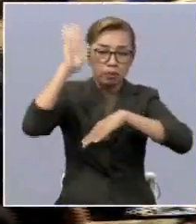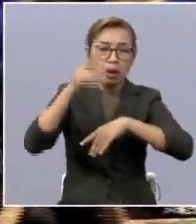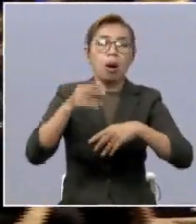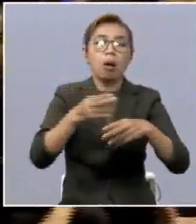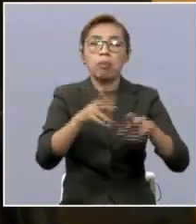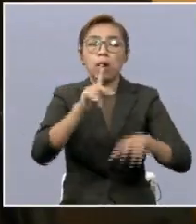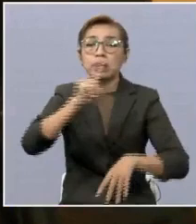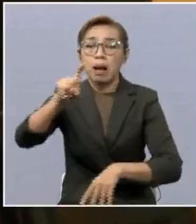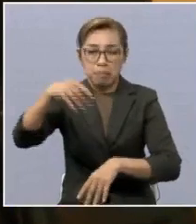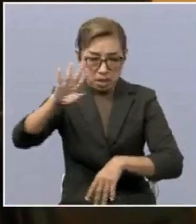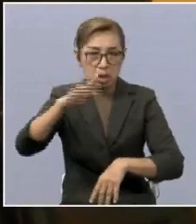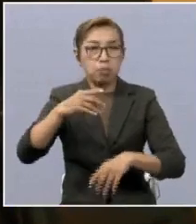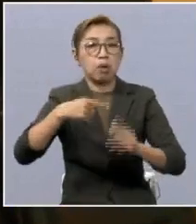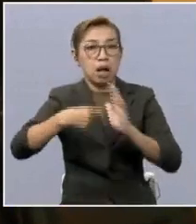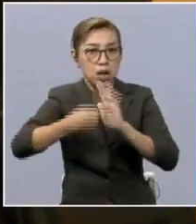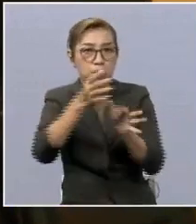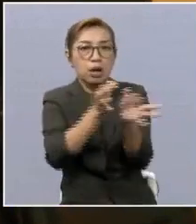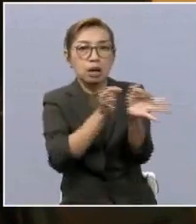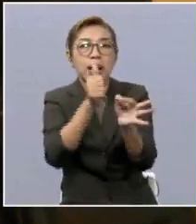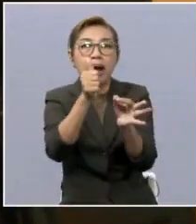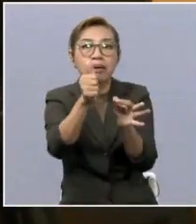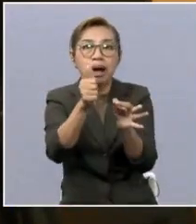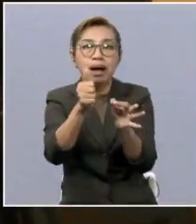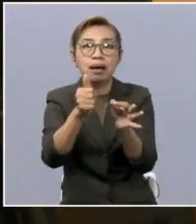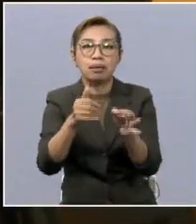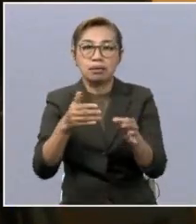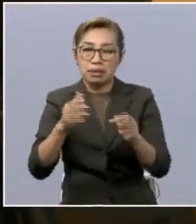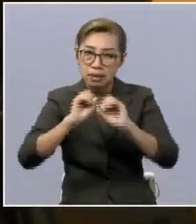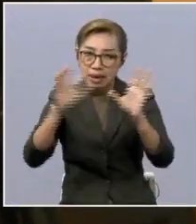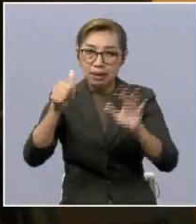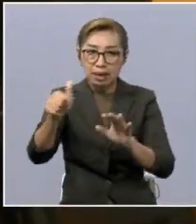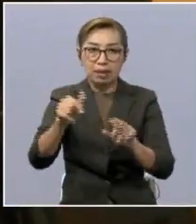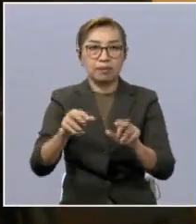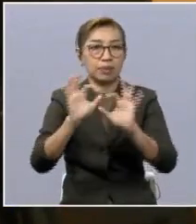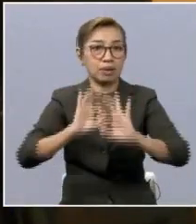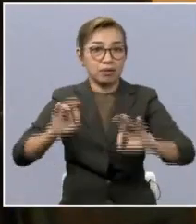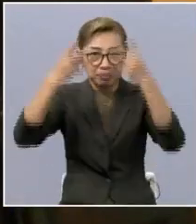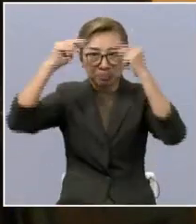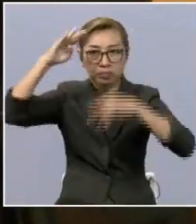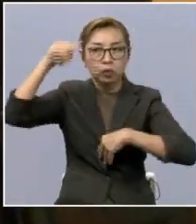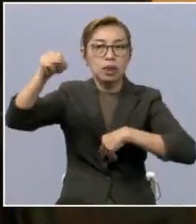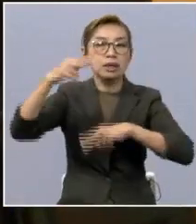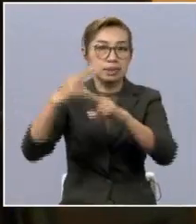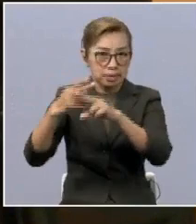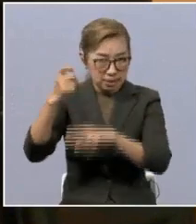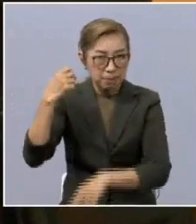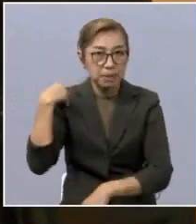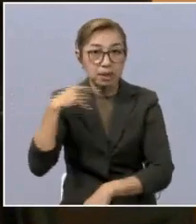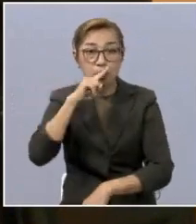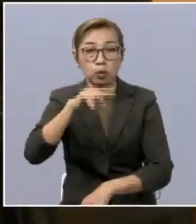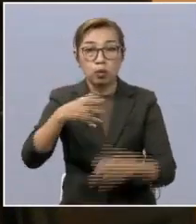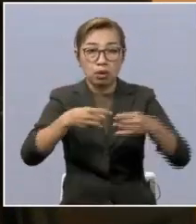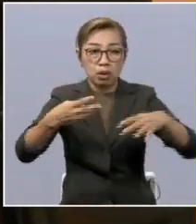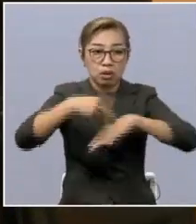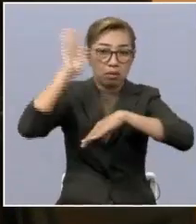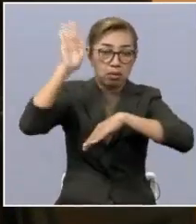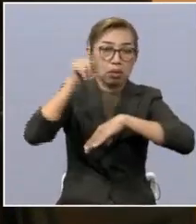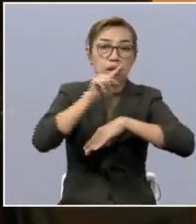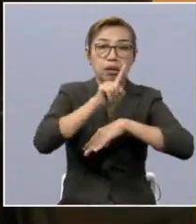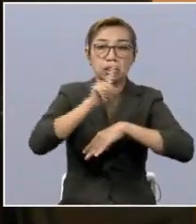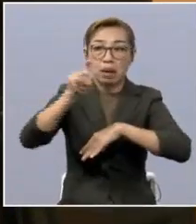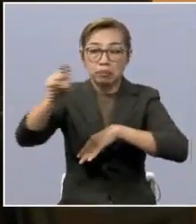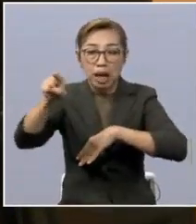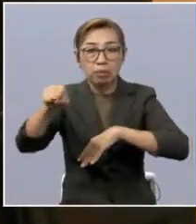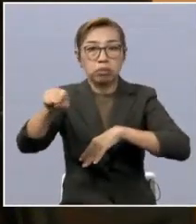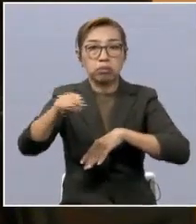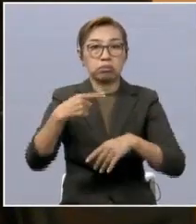ทั้งยังไม่ต้องการมีปัญหากับพลเอกประยุทธ์ที่จะดูเสียหายหนักที่สุดนะฮะหากไม่สามารถเปิดประชุมสภาหรือสภ